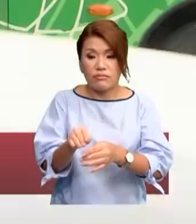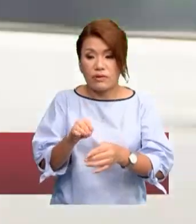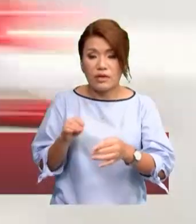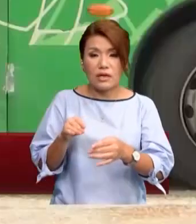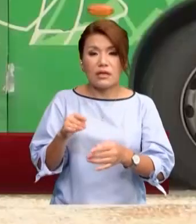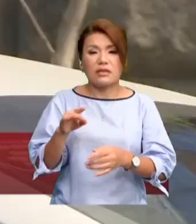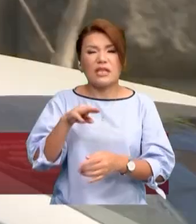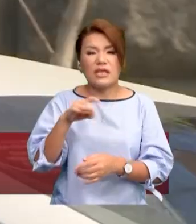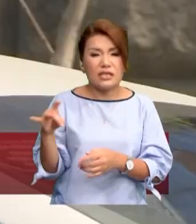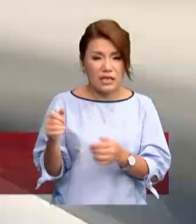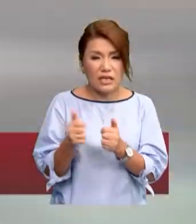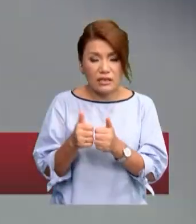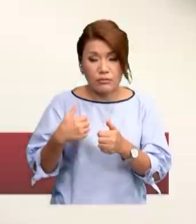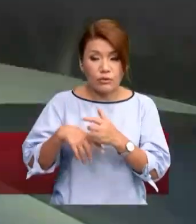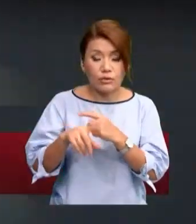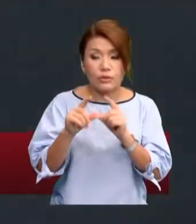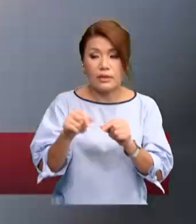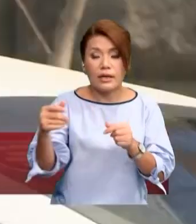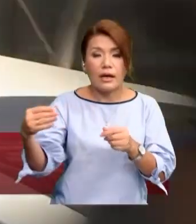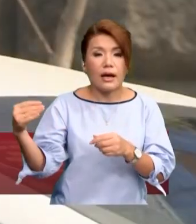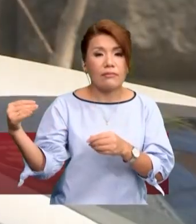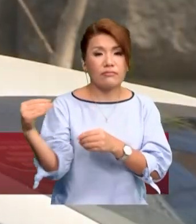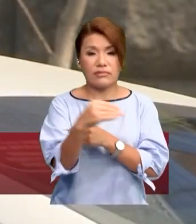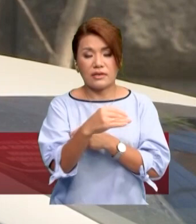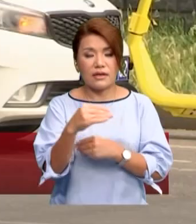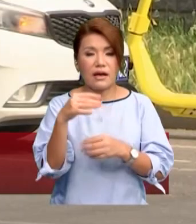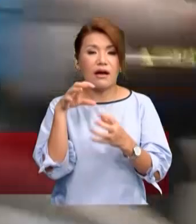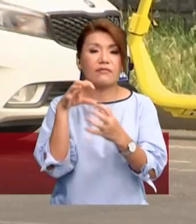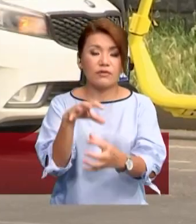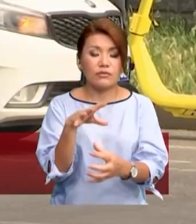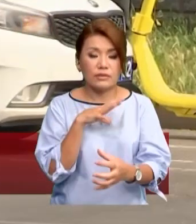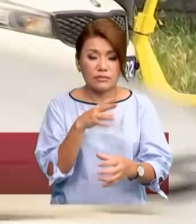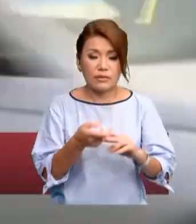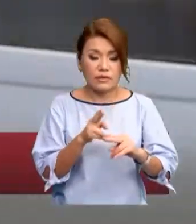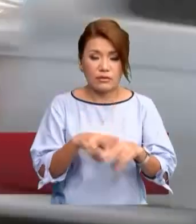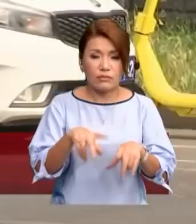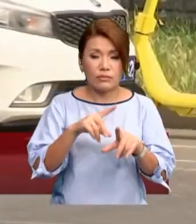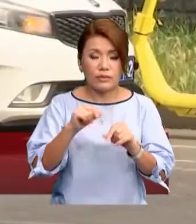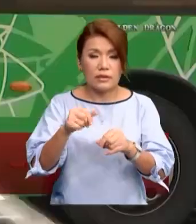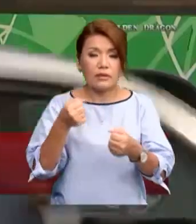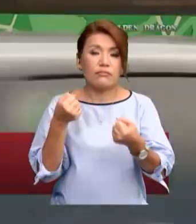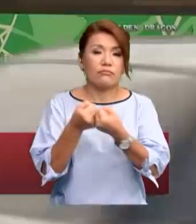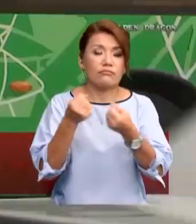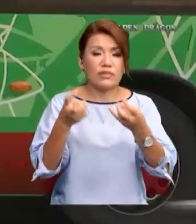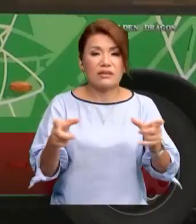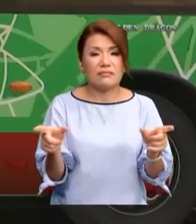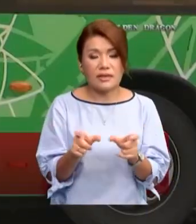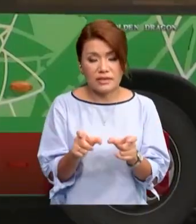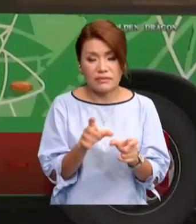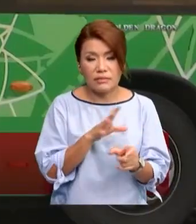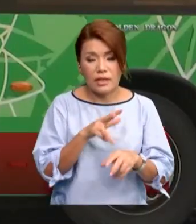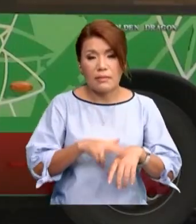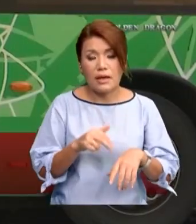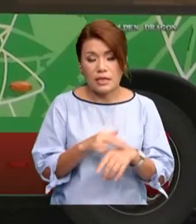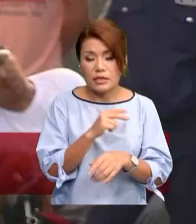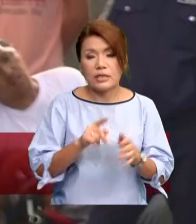торгово-развлекательного центра. В итоге водитель автобуса выехал на обочину и наехал на здание магазина. Полицейские